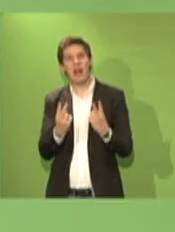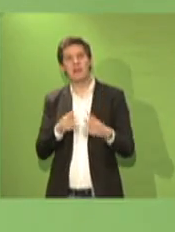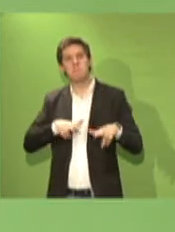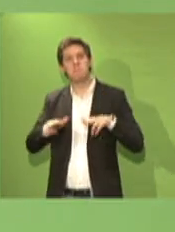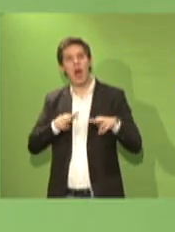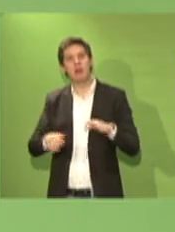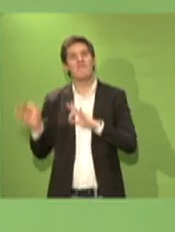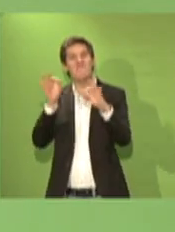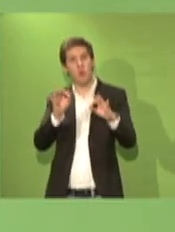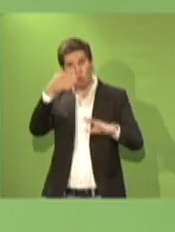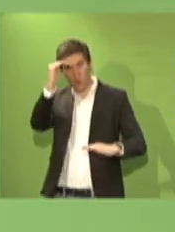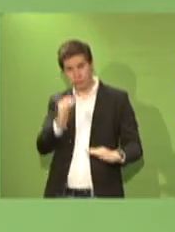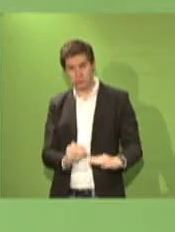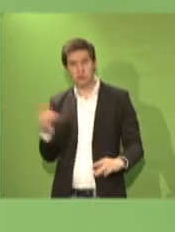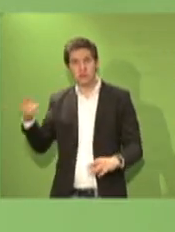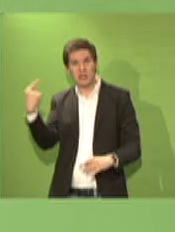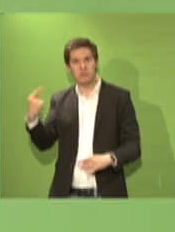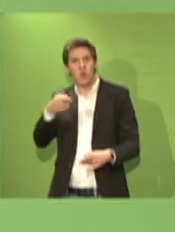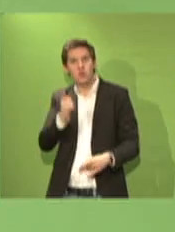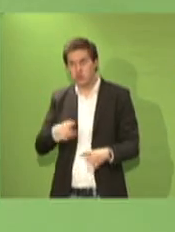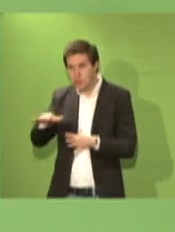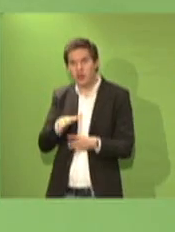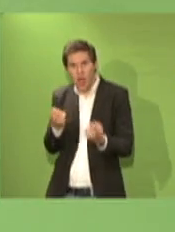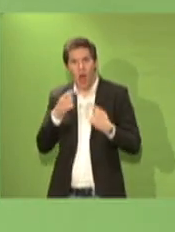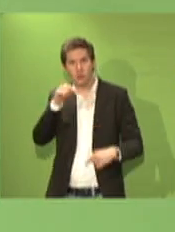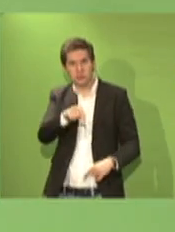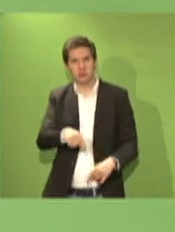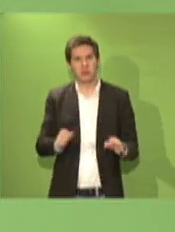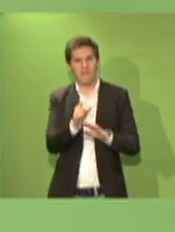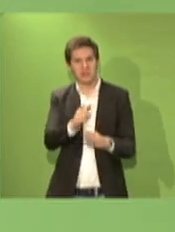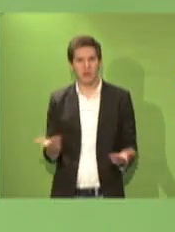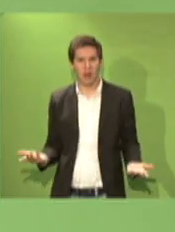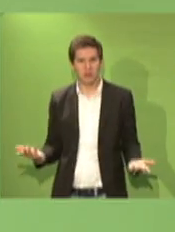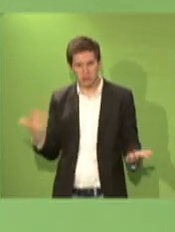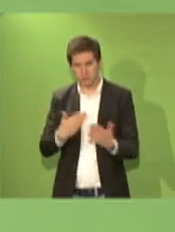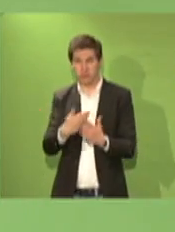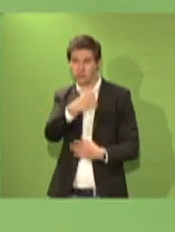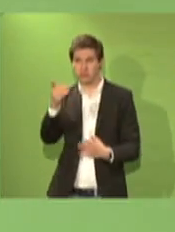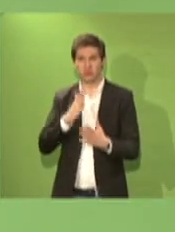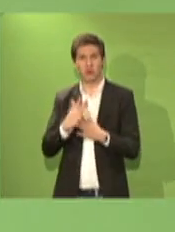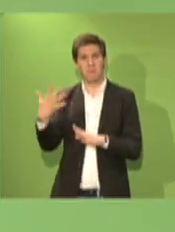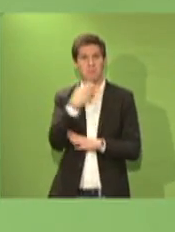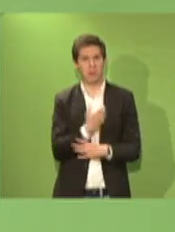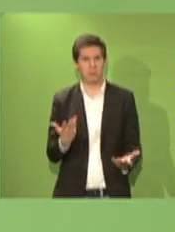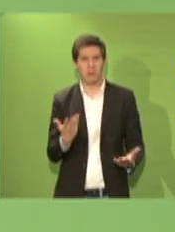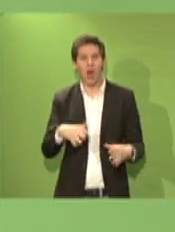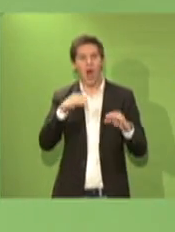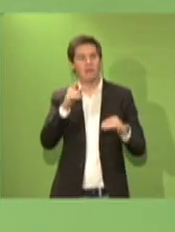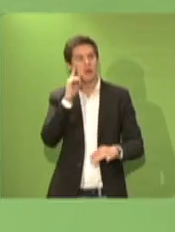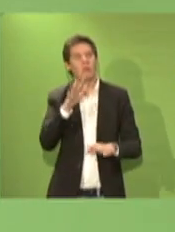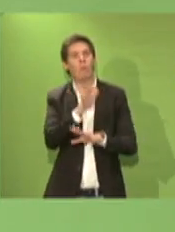in dieser Region. Liebe Freundinnen und Freunde, das macht deutlich, was man auf den ersten Blick oft gar nicht sieht. Das industrielle